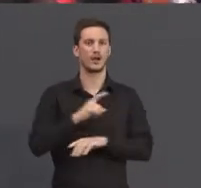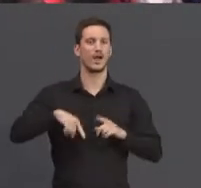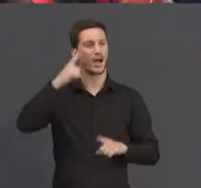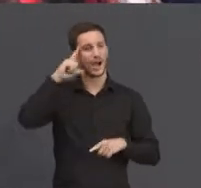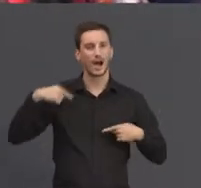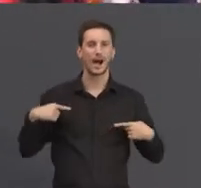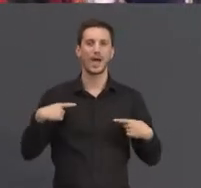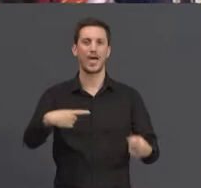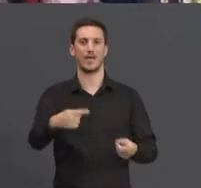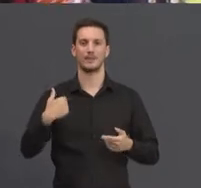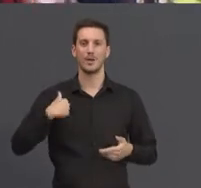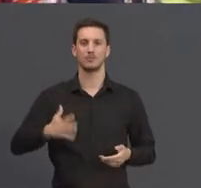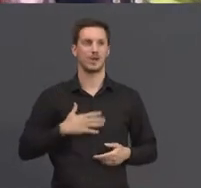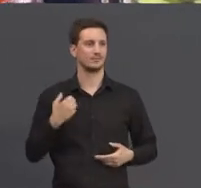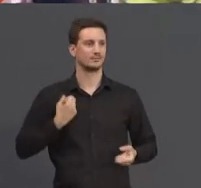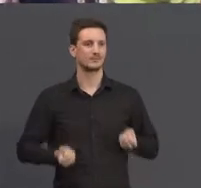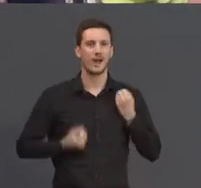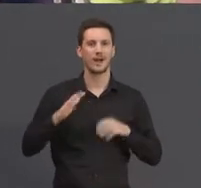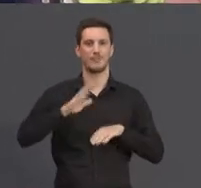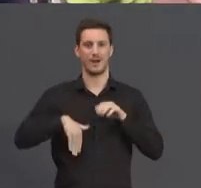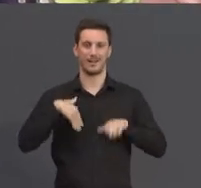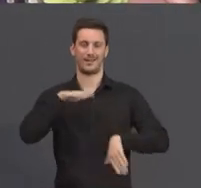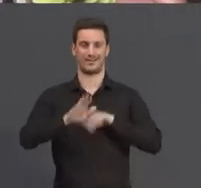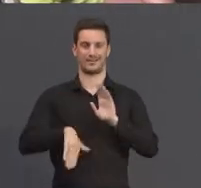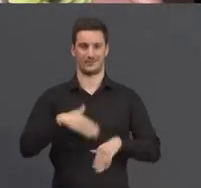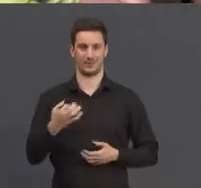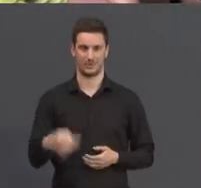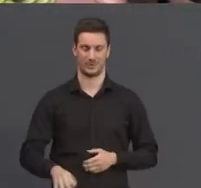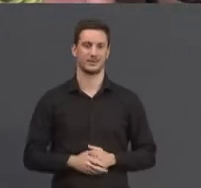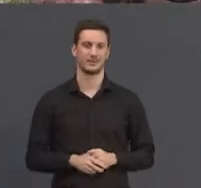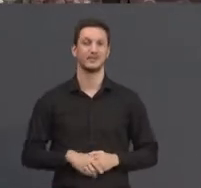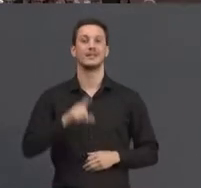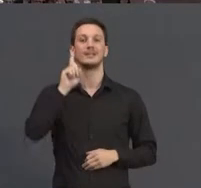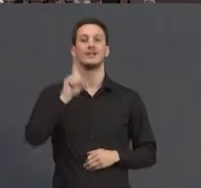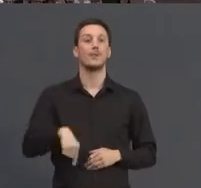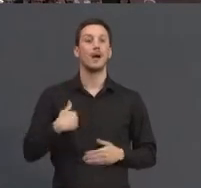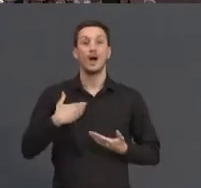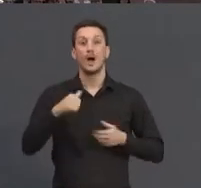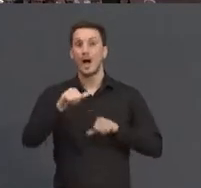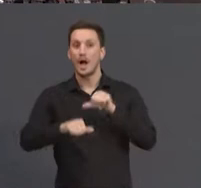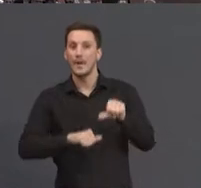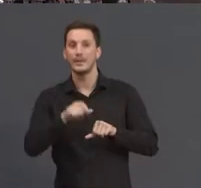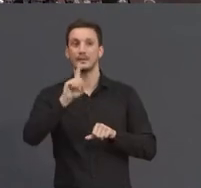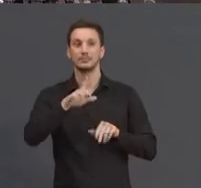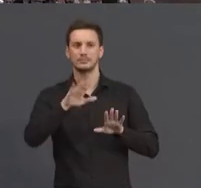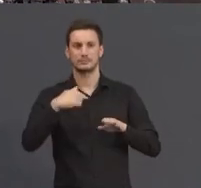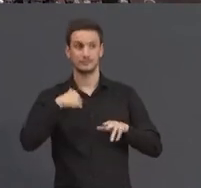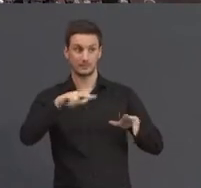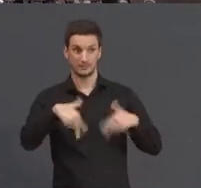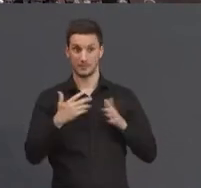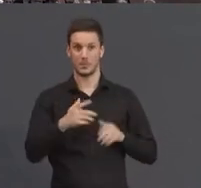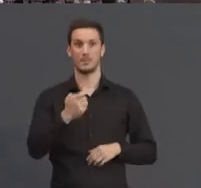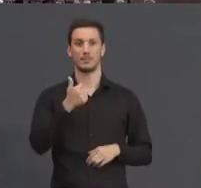dia amb ganes de fer passes endavant. Però avanceu i permeteu-vos,